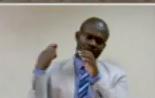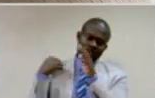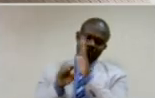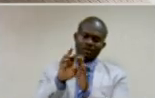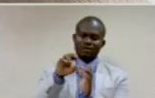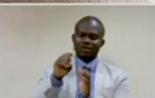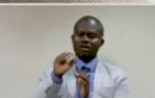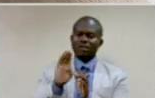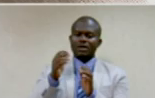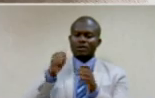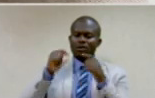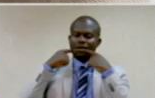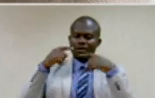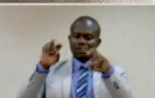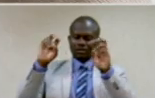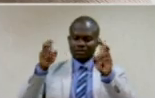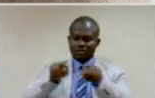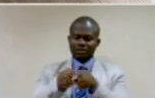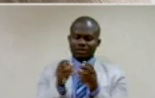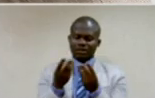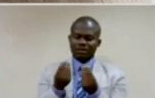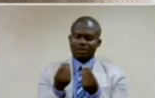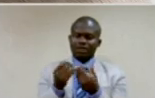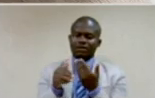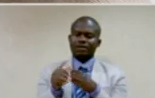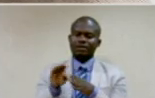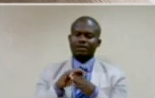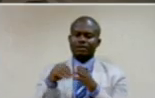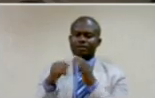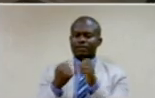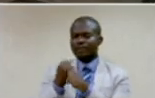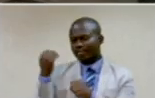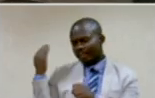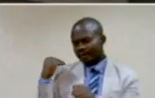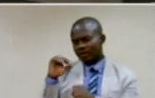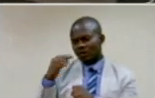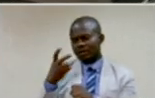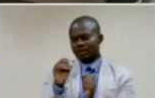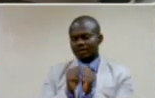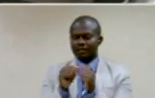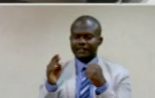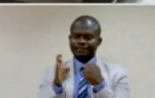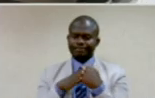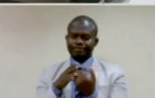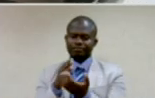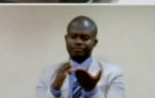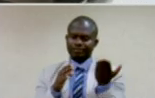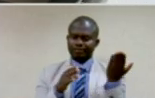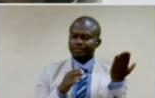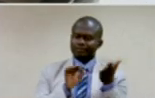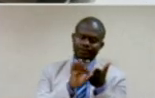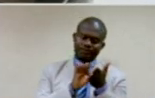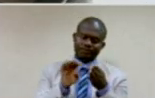RDB rwavuze ko nk'umusaruro wo koroshya ishoramari mu mwaka ushize wa 2019 rwanditse